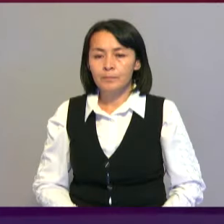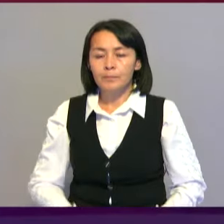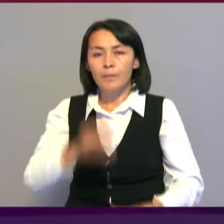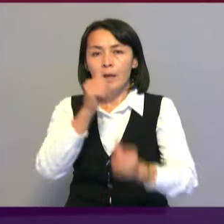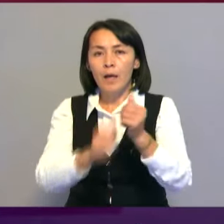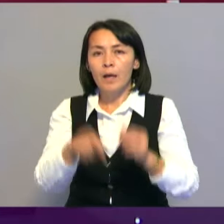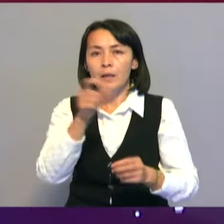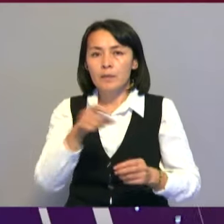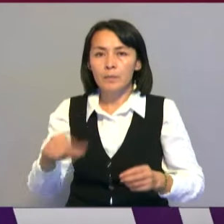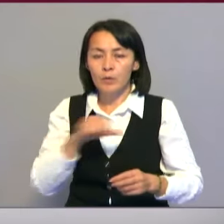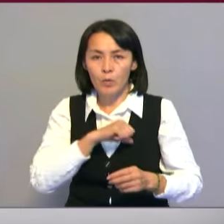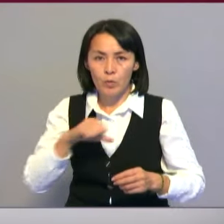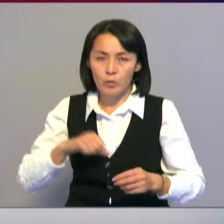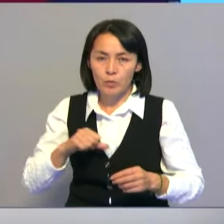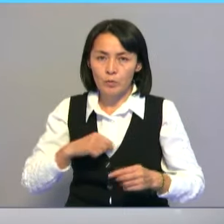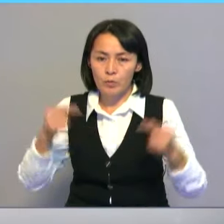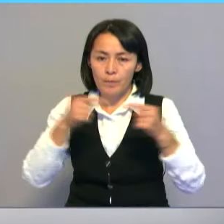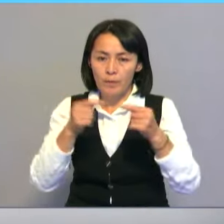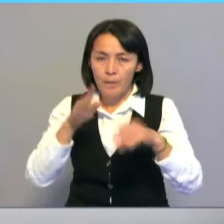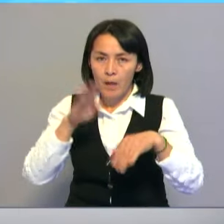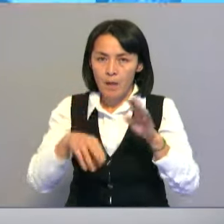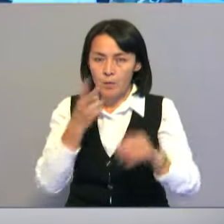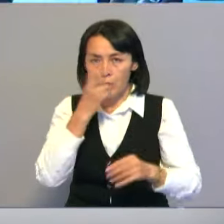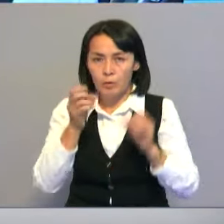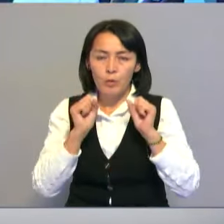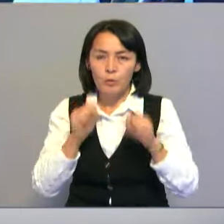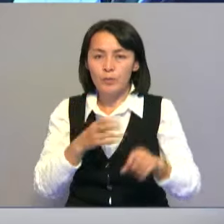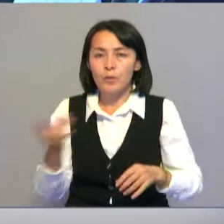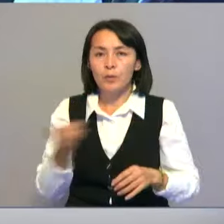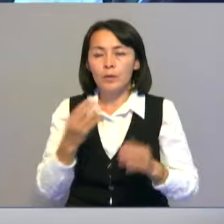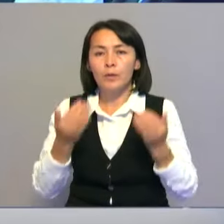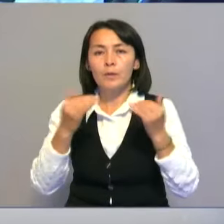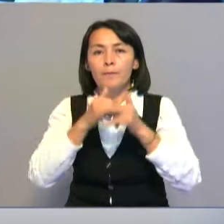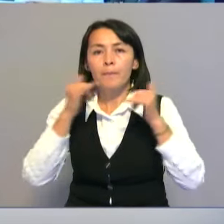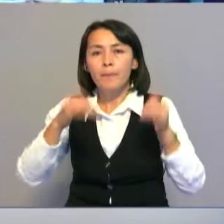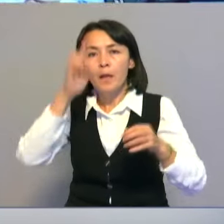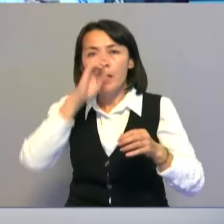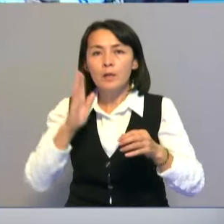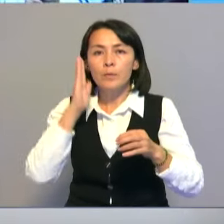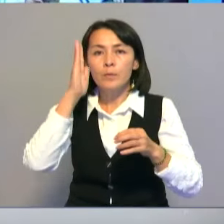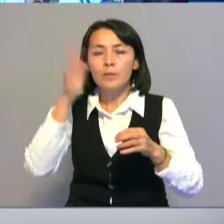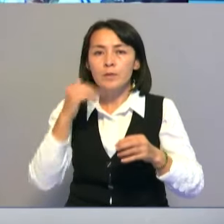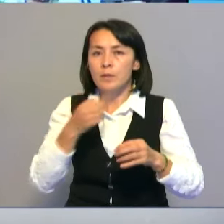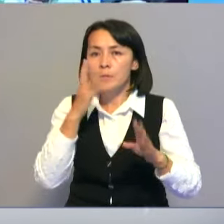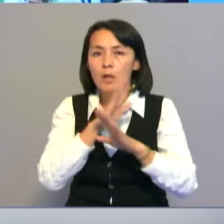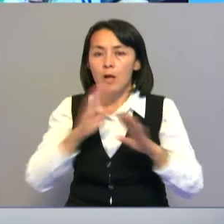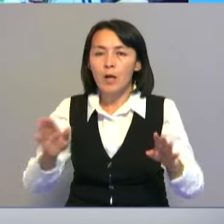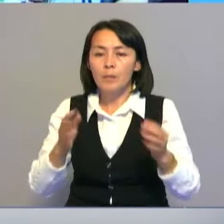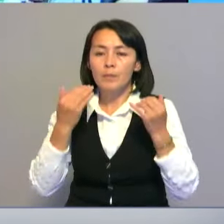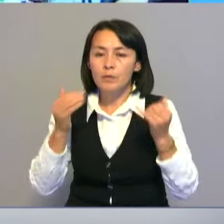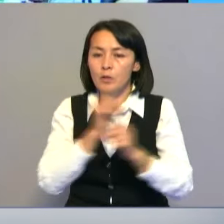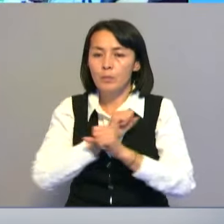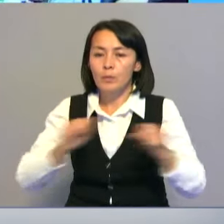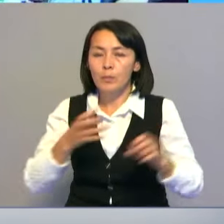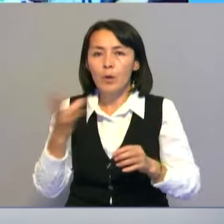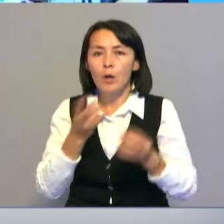Әр азамат өз позициясын айқындап, ашық көрсете білуге тиіс. Қоғам дамуымен ел болашағына бейжай қарап, немқұрайлы